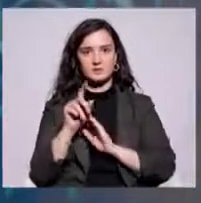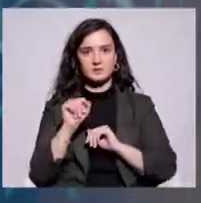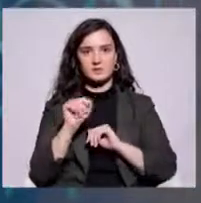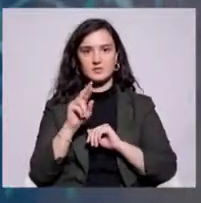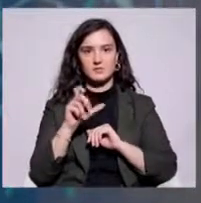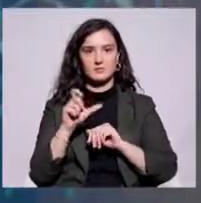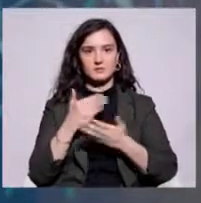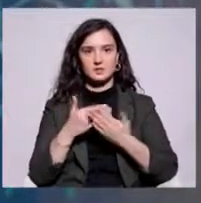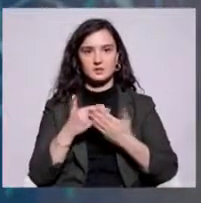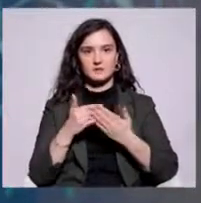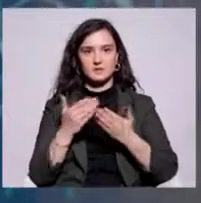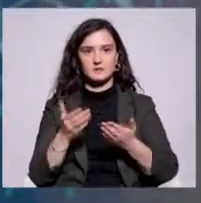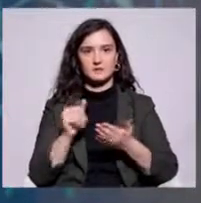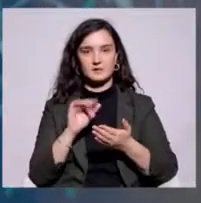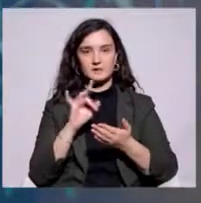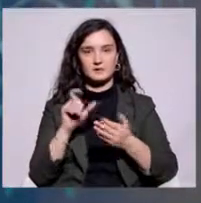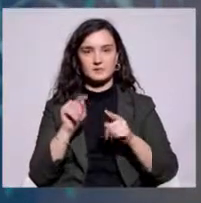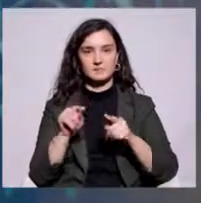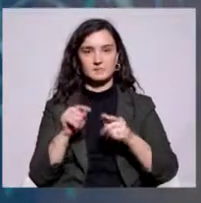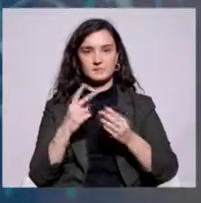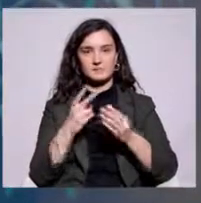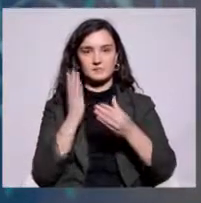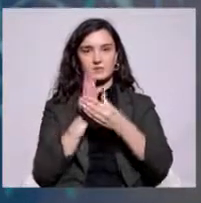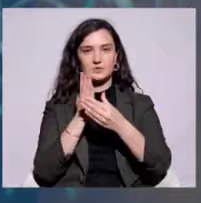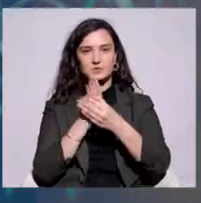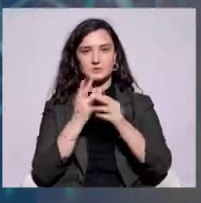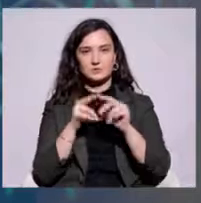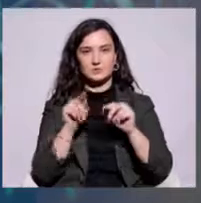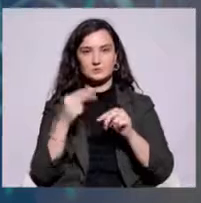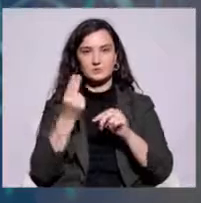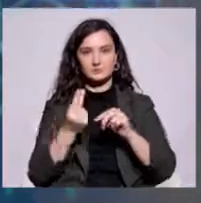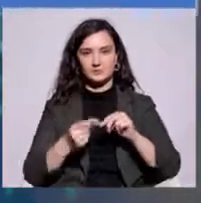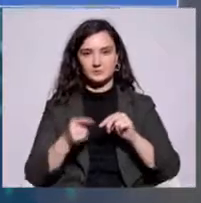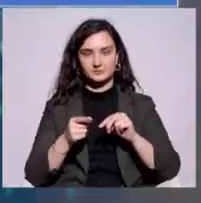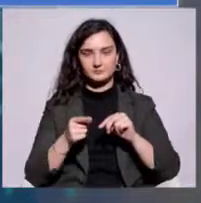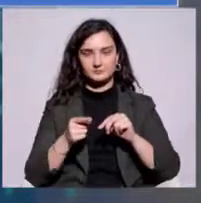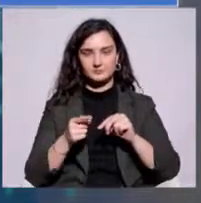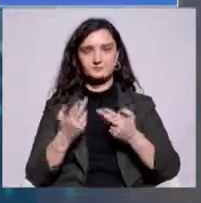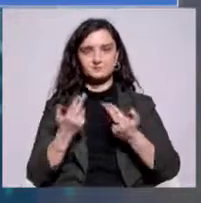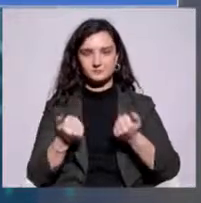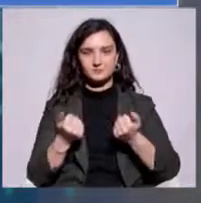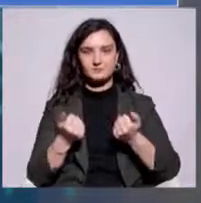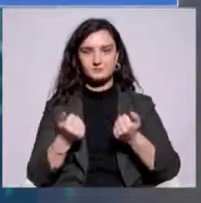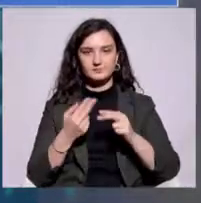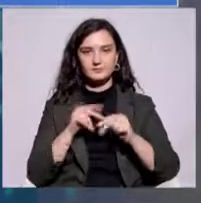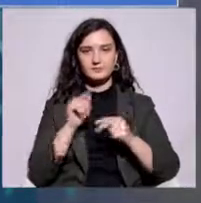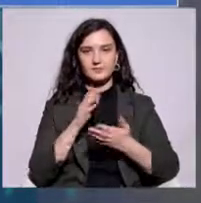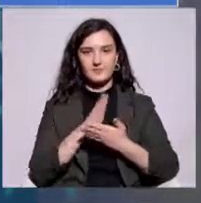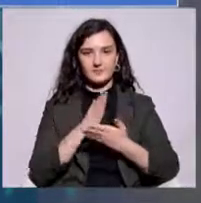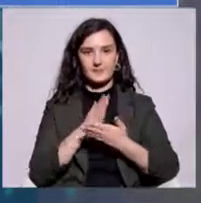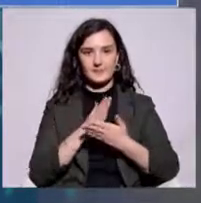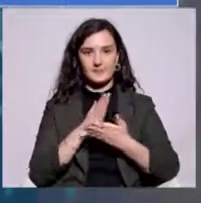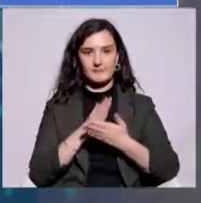are-ით. მაგალითად, are there folders in the drawer? Yes, there